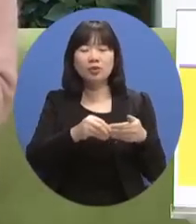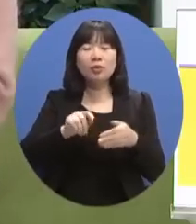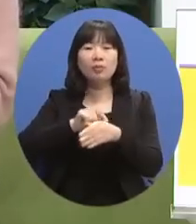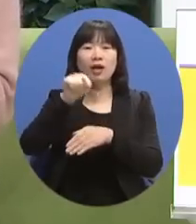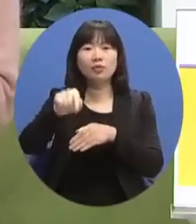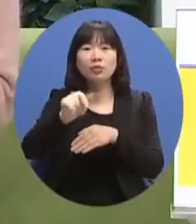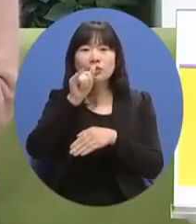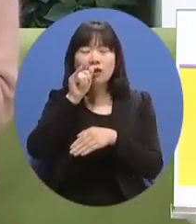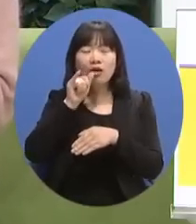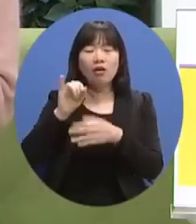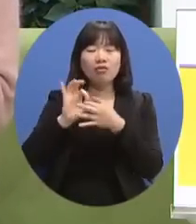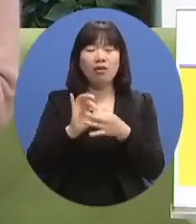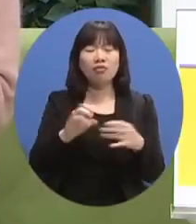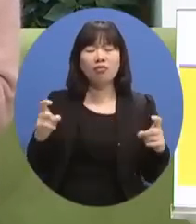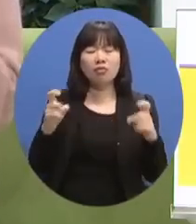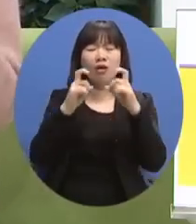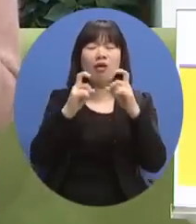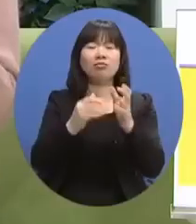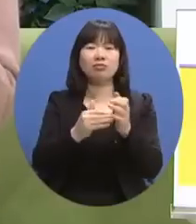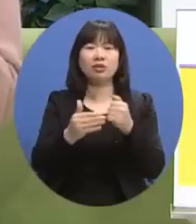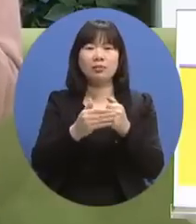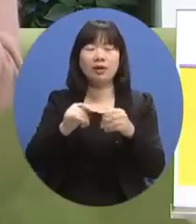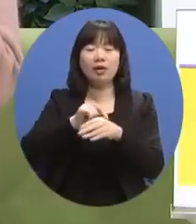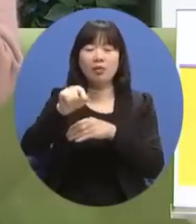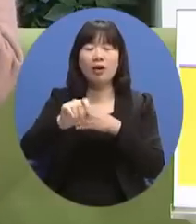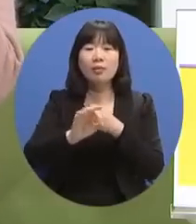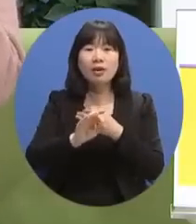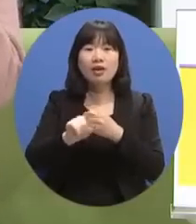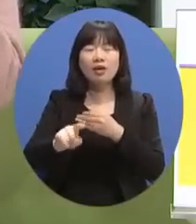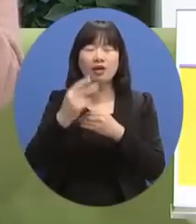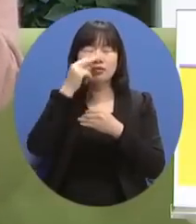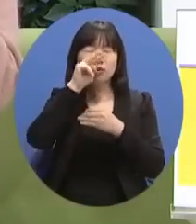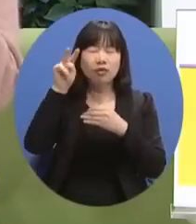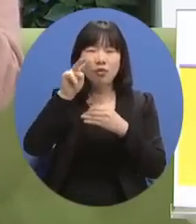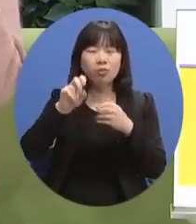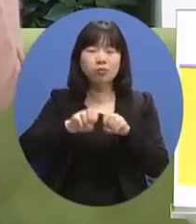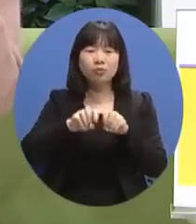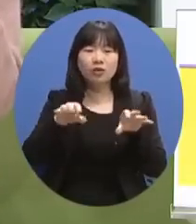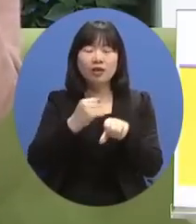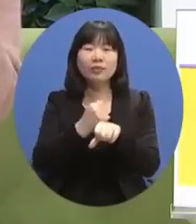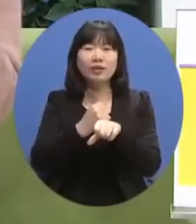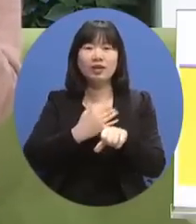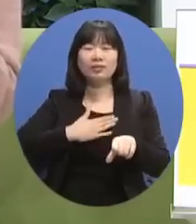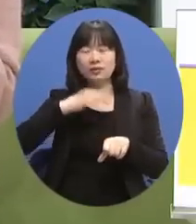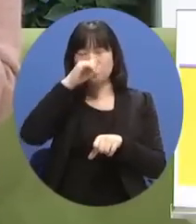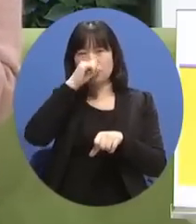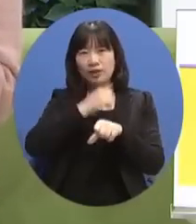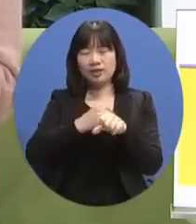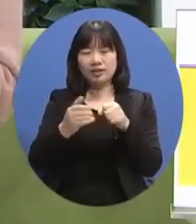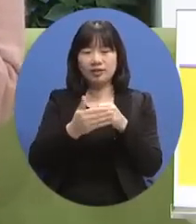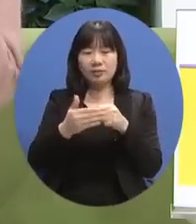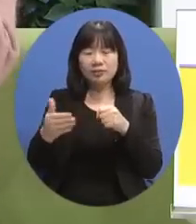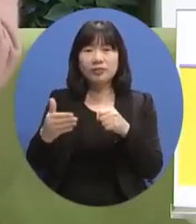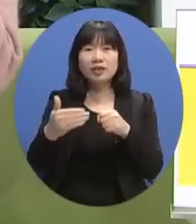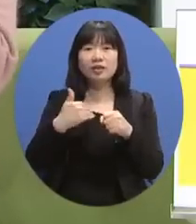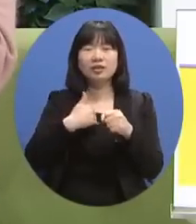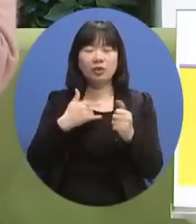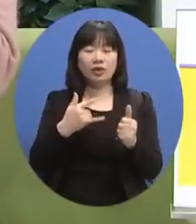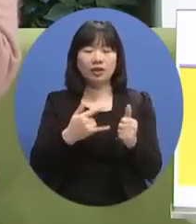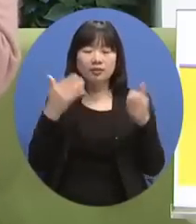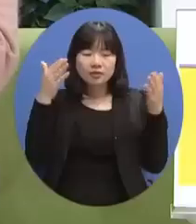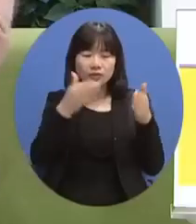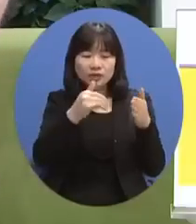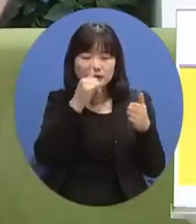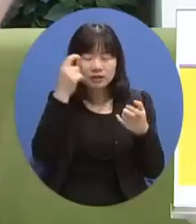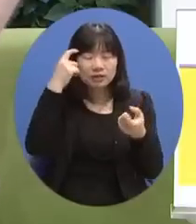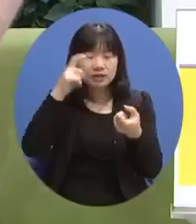그러면 계속 싸우니까, 집에서. 아. 밖으로 나가면 이렇게 좀 시선도 분산되고, 기분도 좋아져서, 아. 예, 저한테만 집중됐던